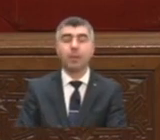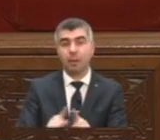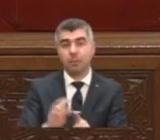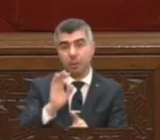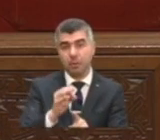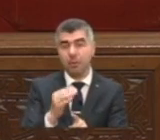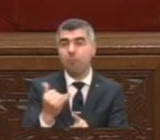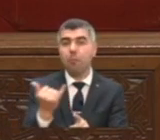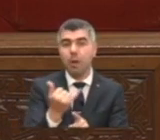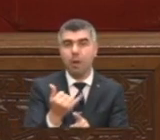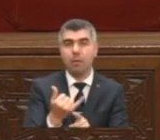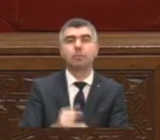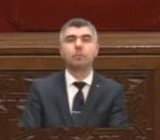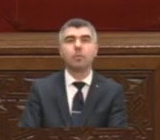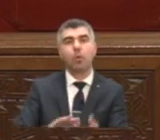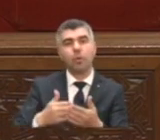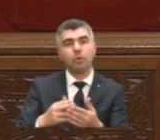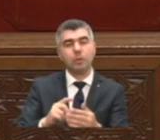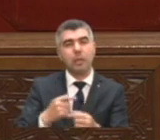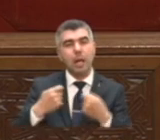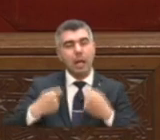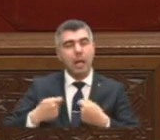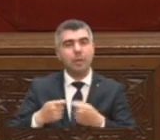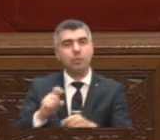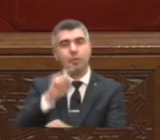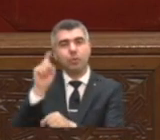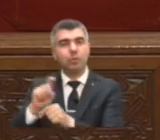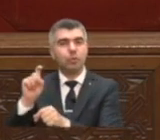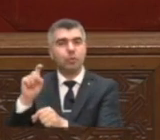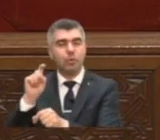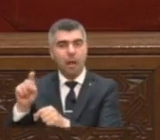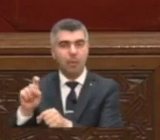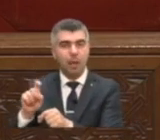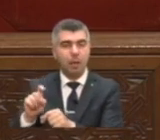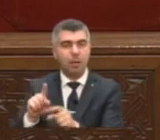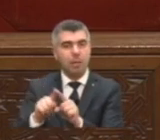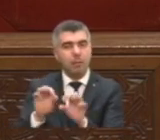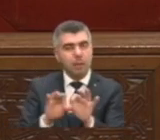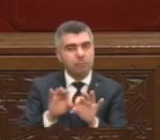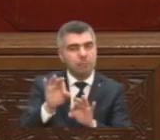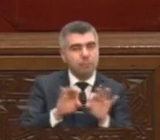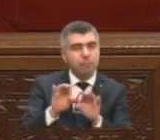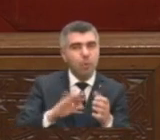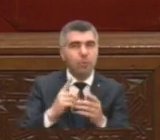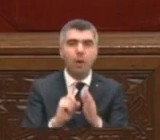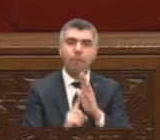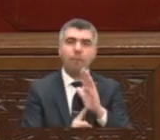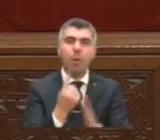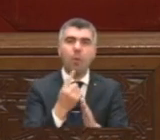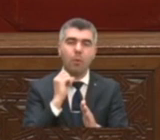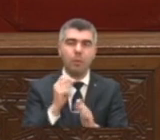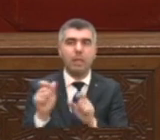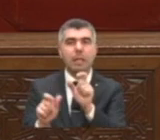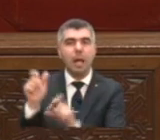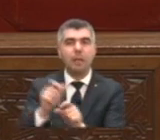تنطلب منكم رؤساء الجماعات والمسؤولين المحليين باش دار دراسه دقيقه في البدايه باش هذيك الساكنه